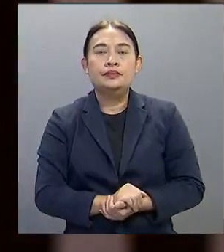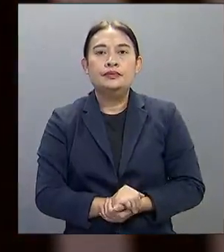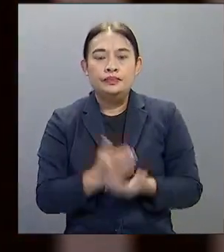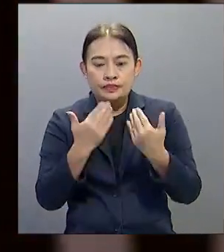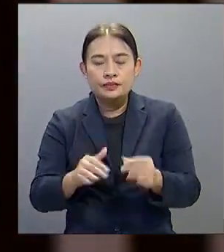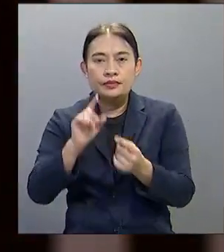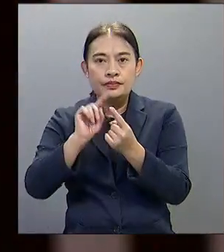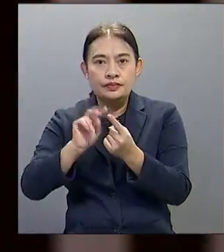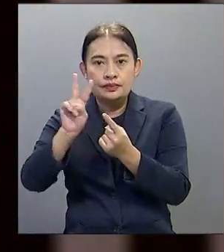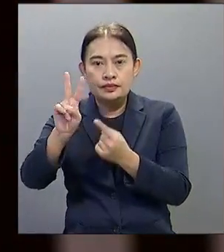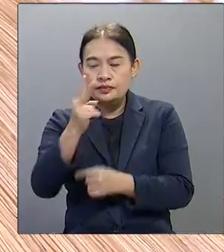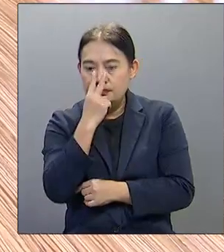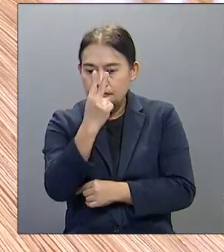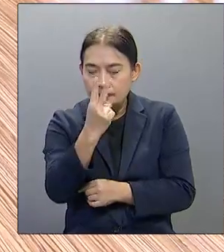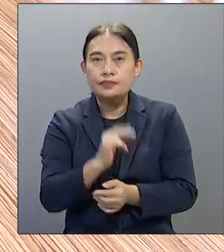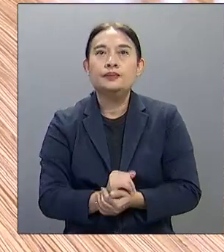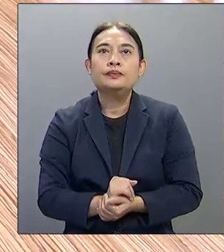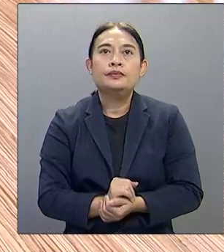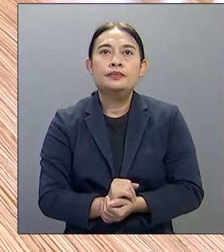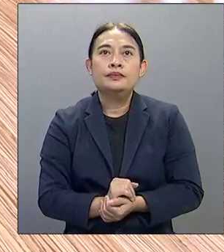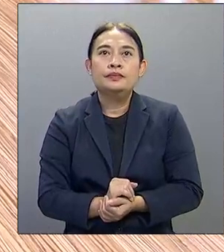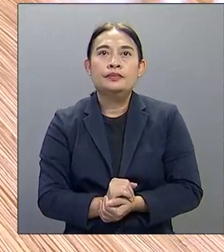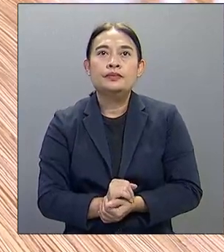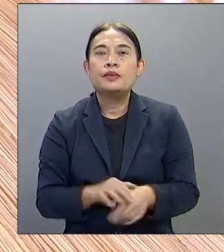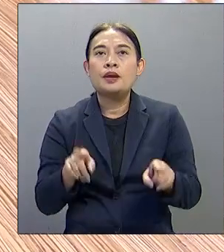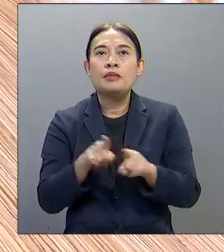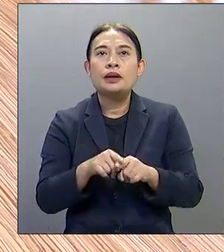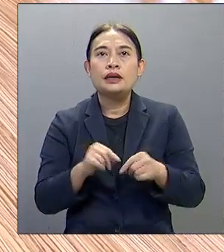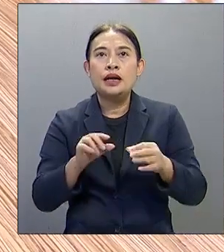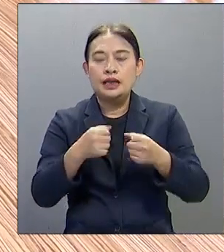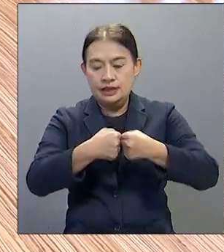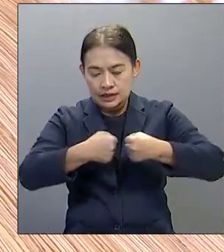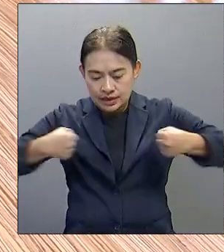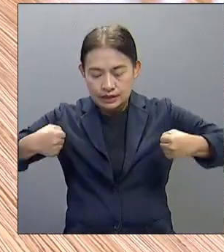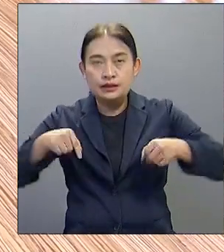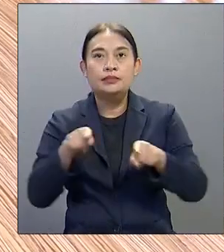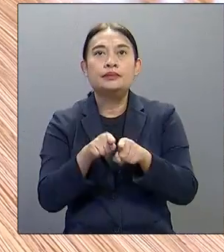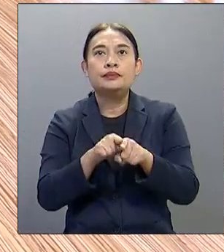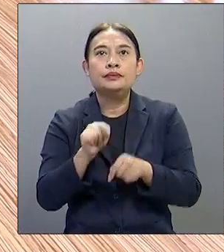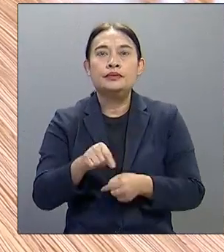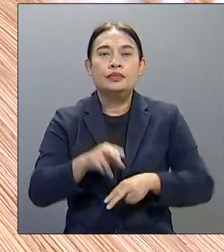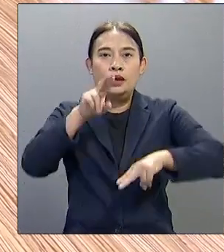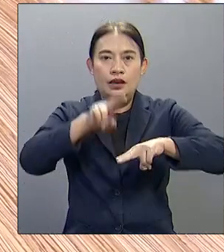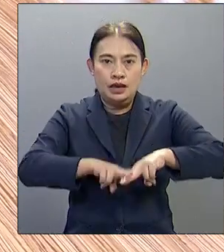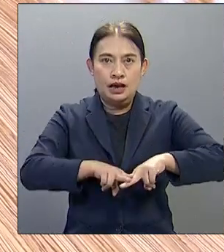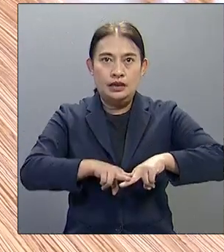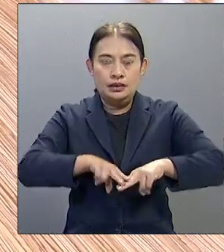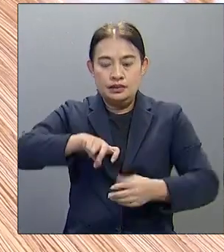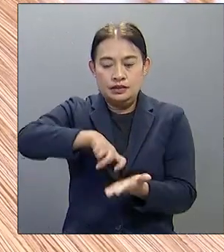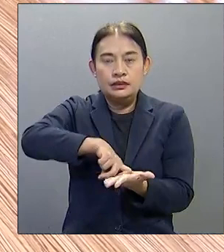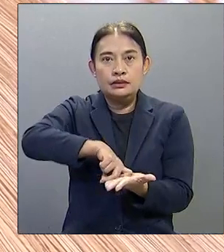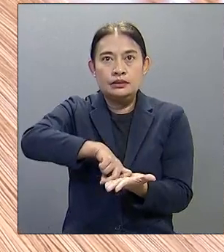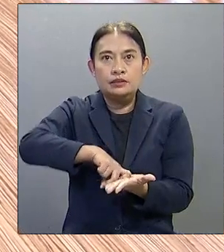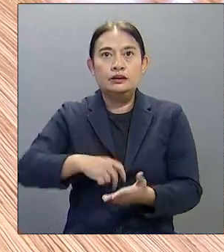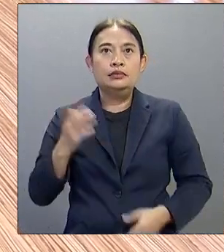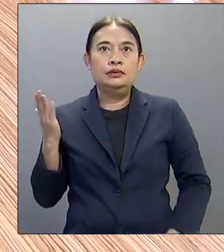ไปนะครับท่าที่2เป็นท่าดัดยืดอีกเหมือนเดิมท่านี้เป็นเราจะนั่งพับเพียบอย่างนี้นะครับ